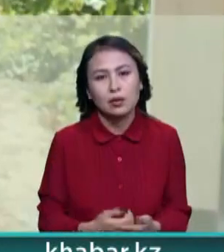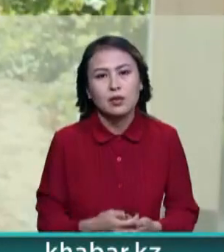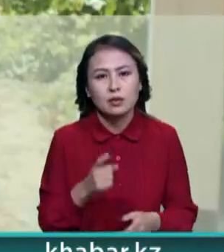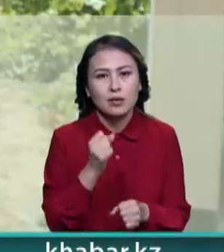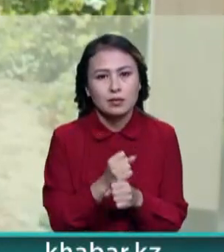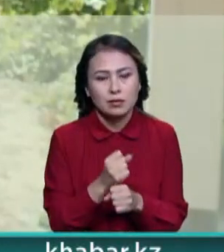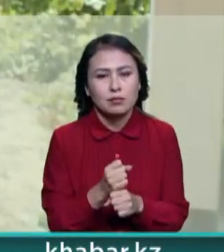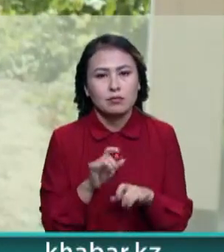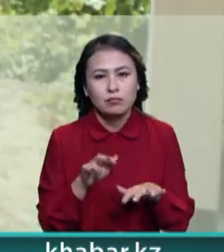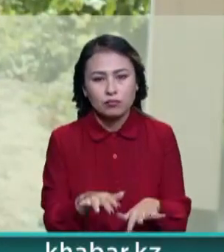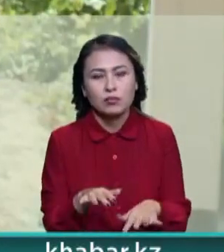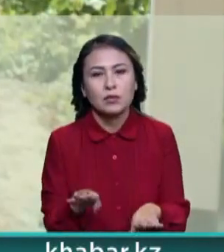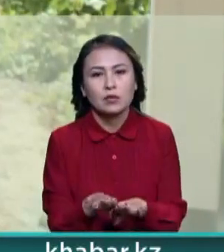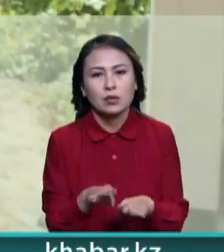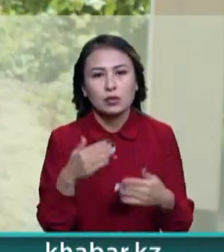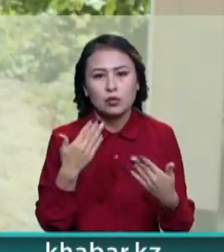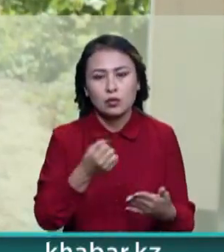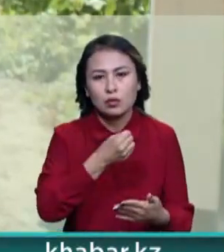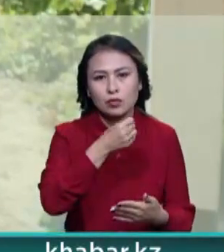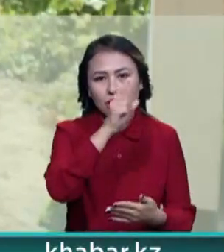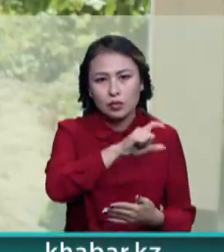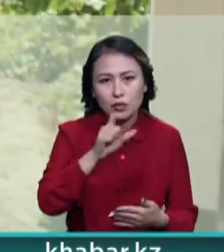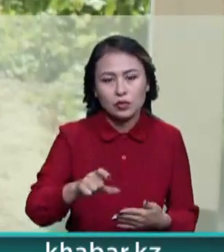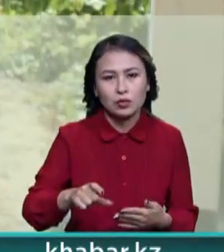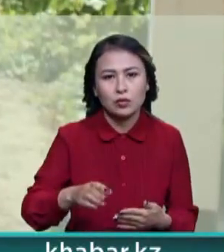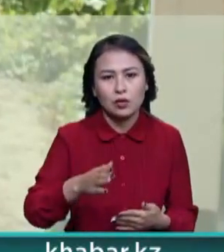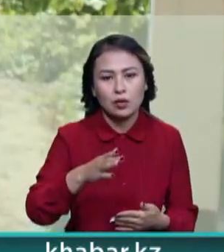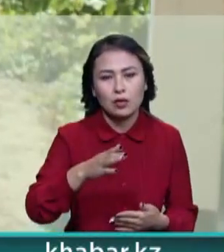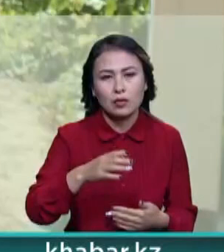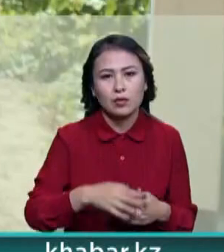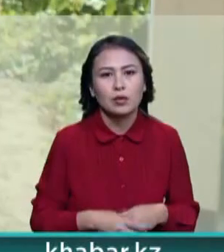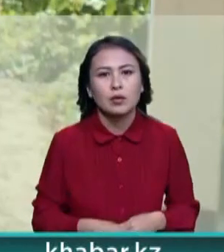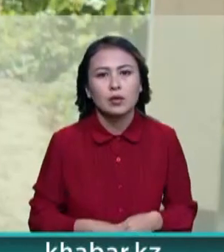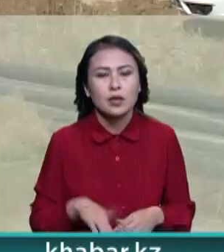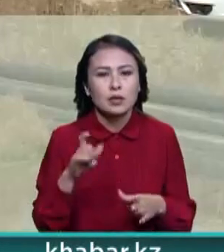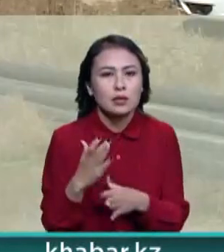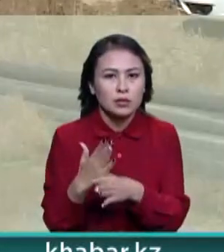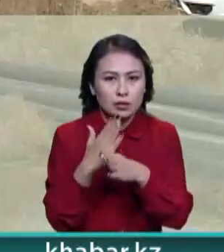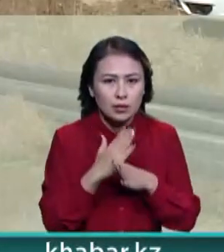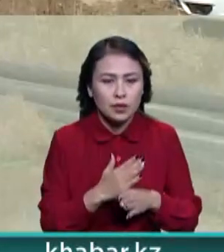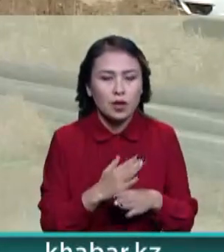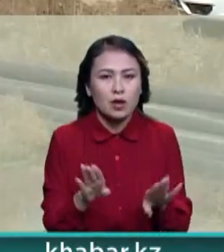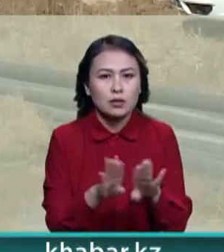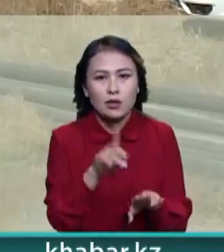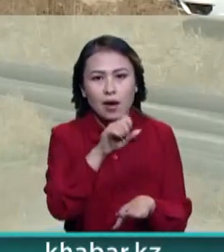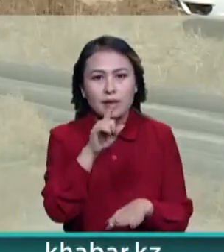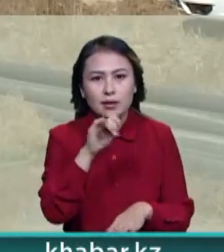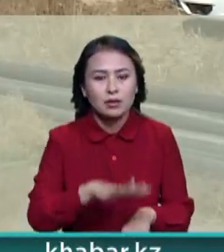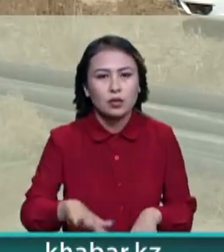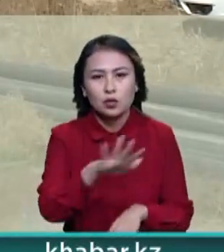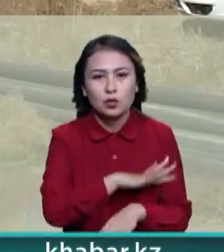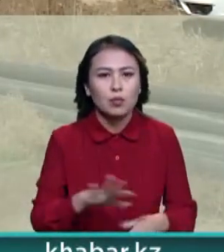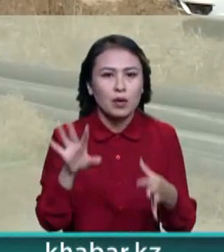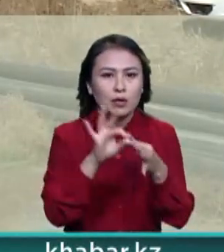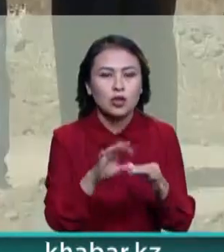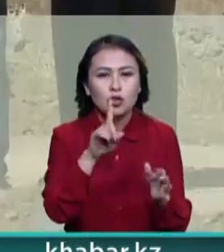атқан тірліктеріне, осы үлкен кісілердің, елдің азаматтардың жәрдеміне. Азатқа ауыз су жүйесін тартуға